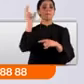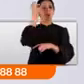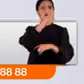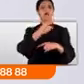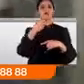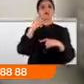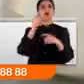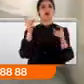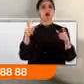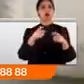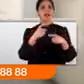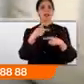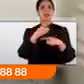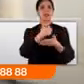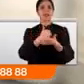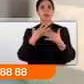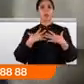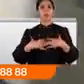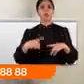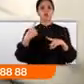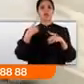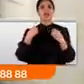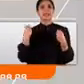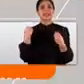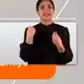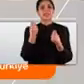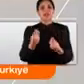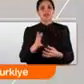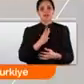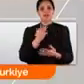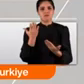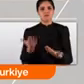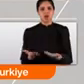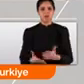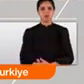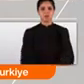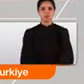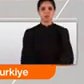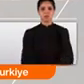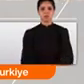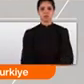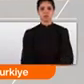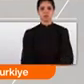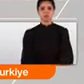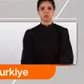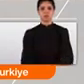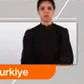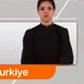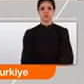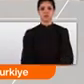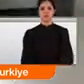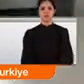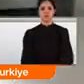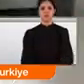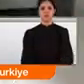hücreleri yeniliyor. Tesiste özel beslenme programının ardından kanser hastalarının tedavisi için akreplerin bir hafta